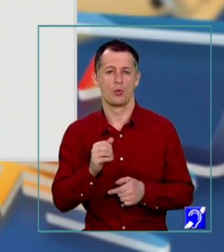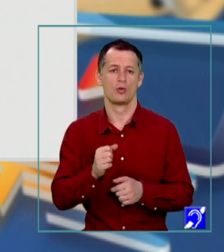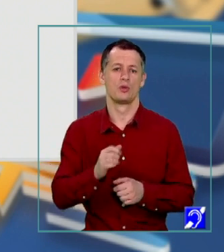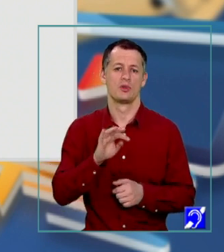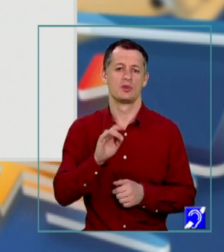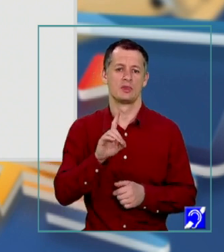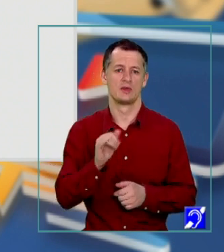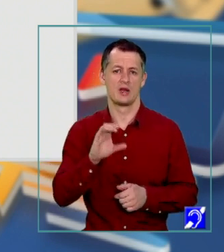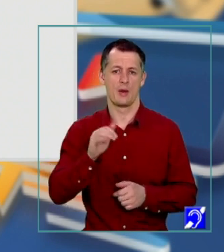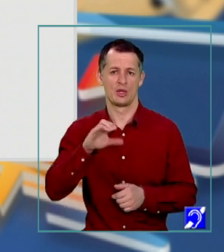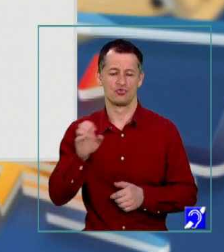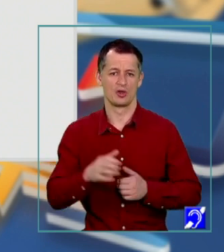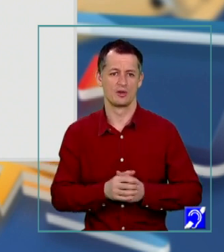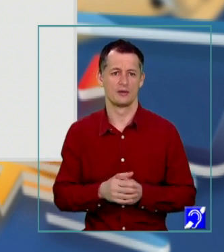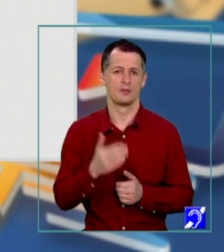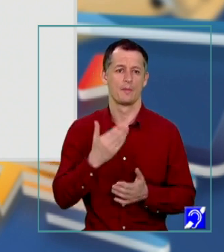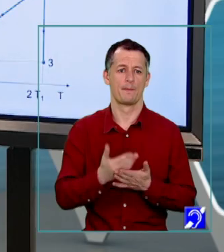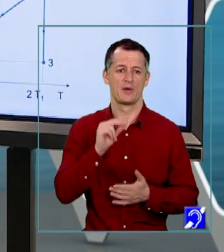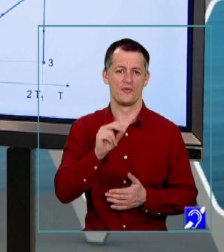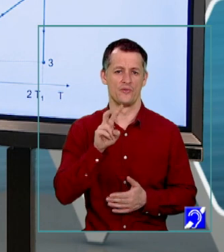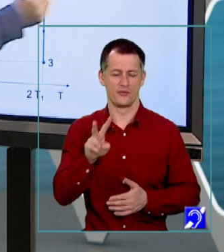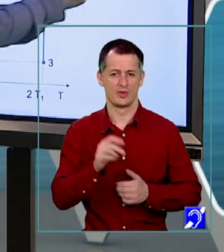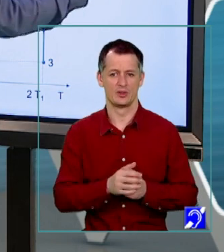coordonate PV și coordonate